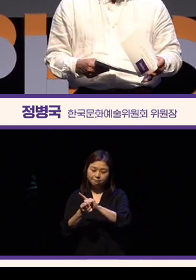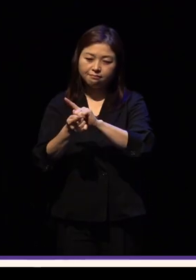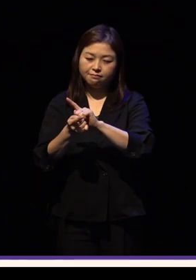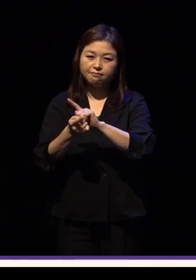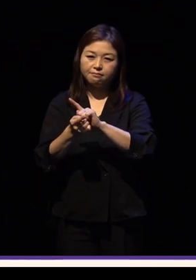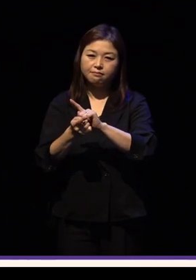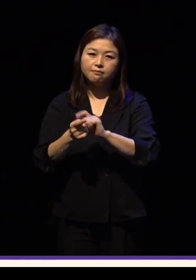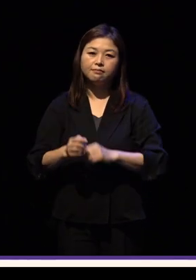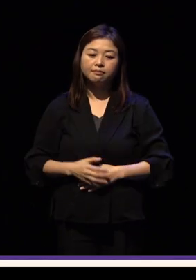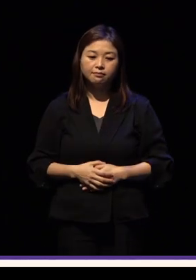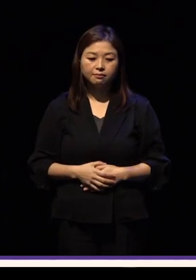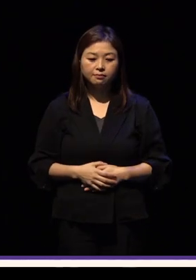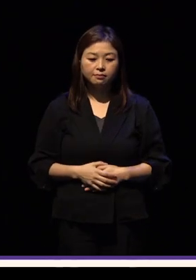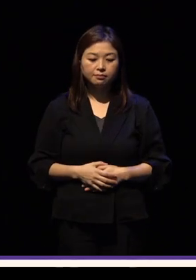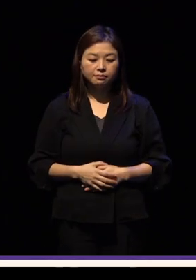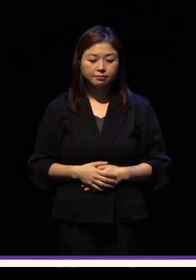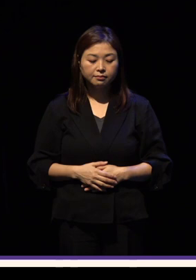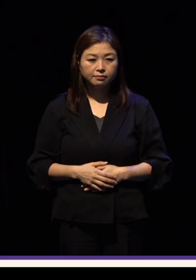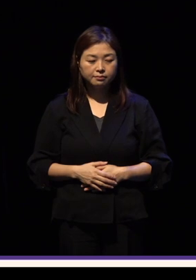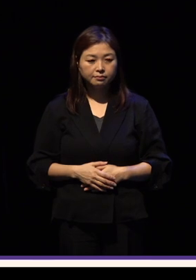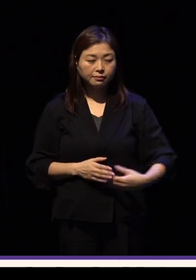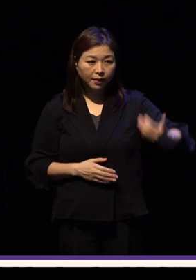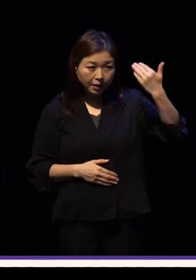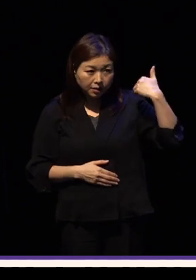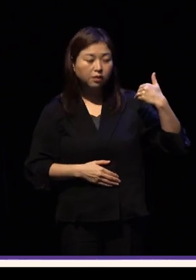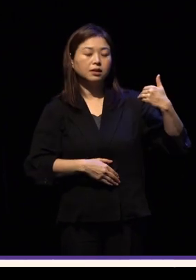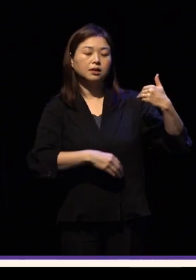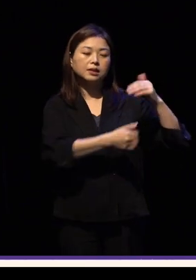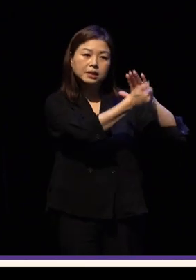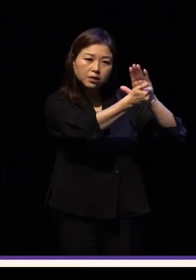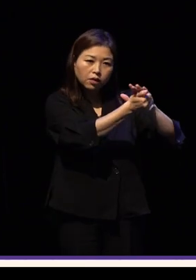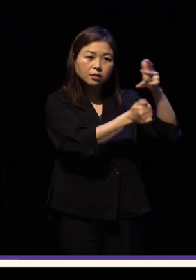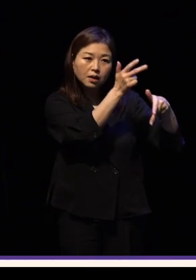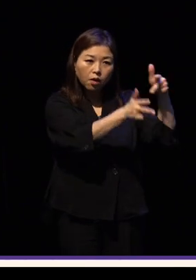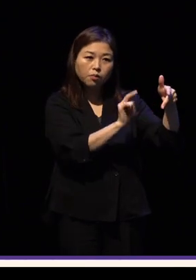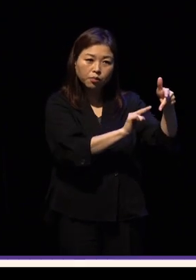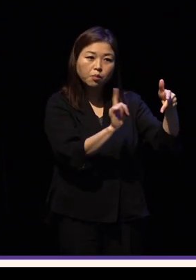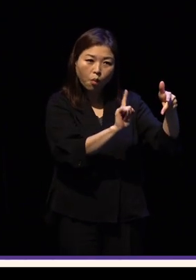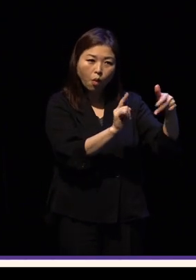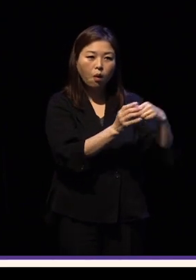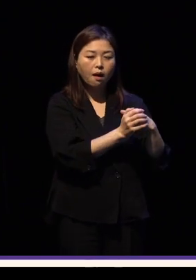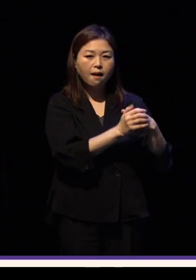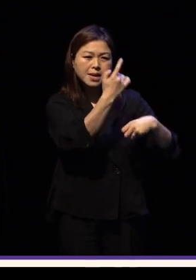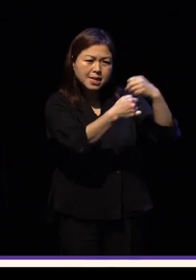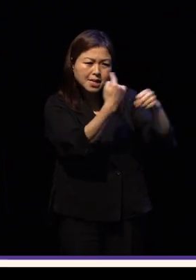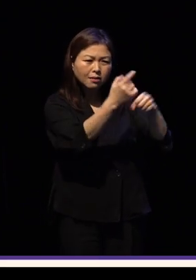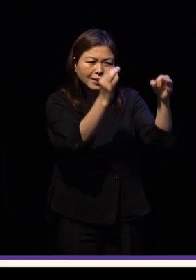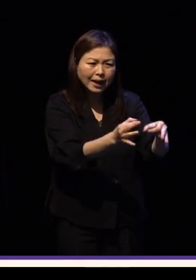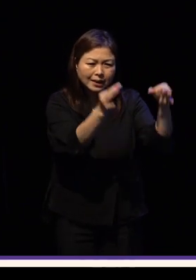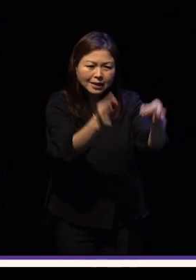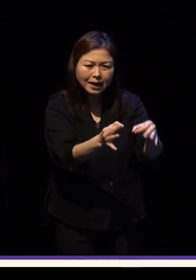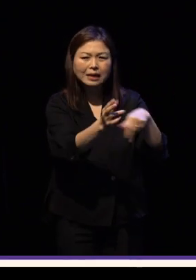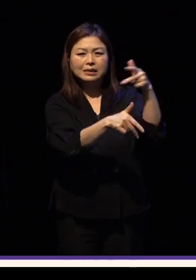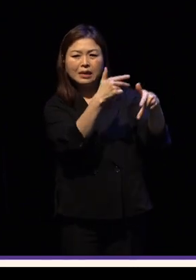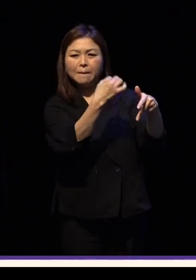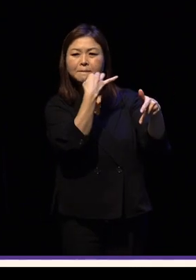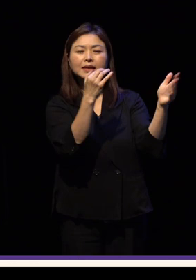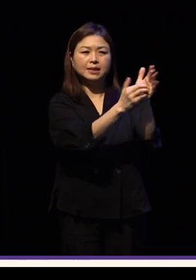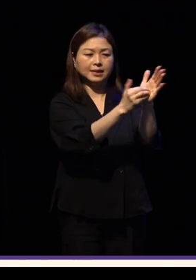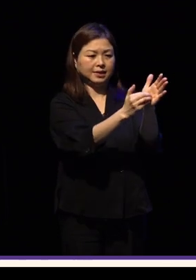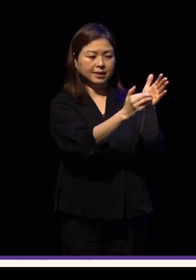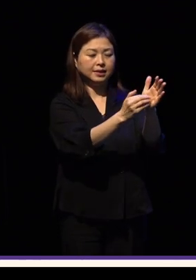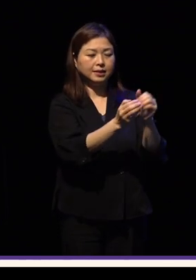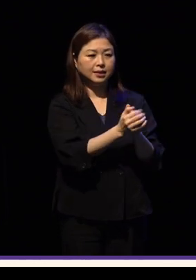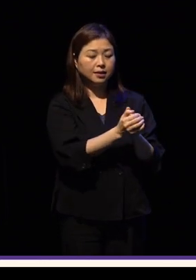것이었습니다. 기존 우리 지원사업들은 그 단년도 프로젝트 지원이 대부분이었습니다.